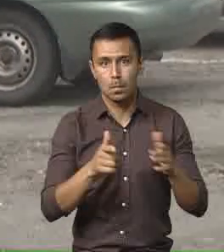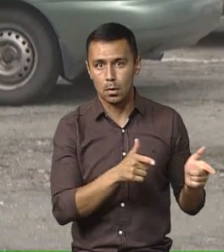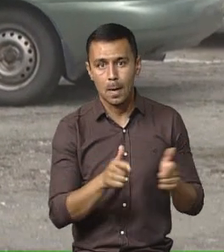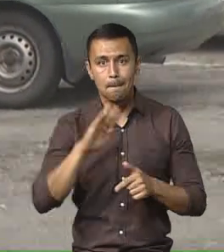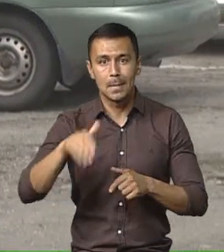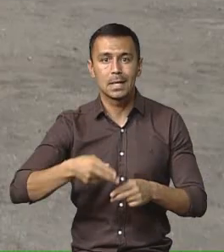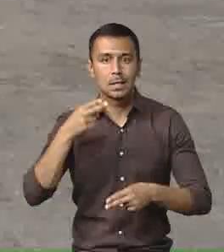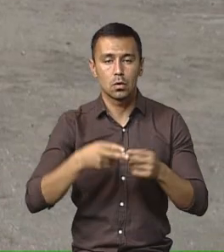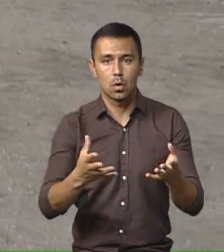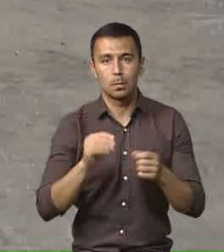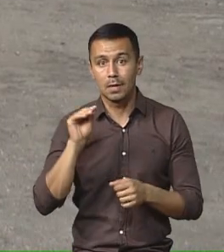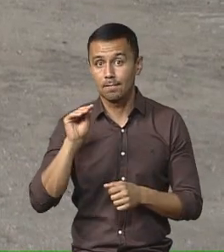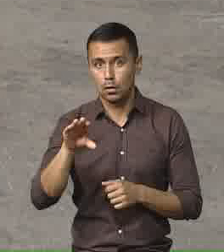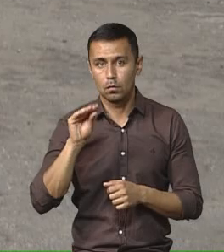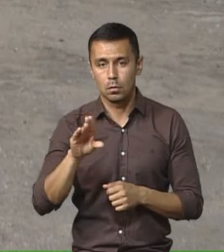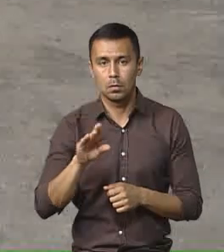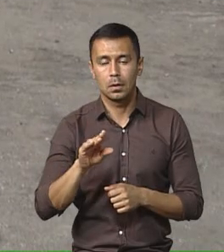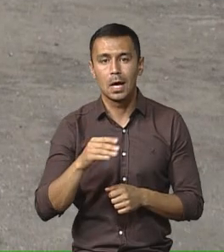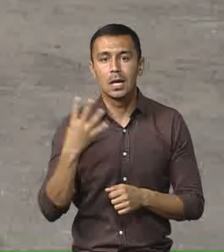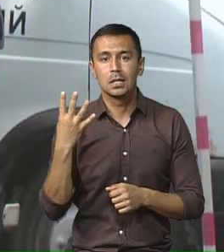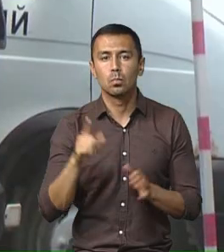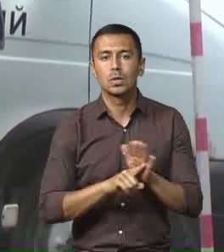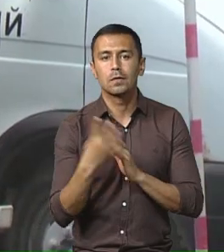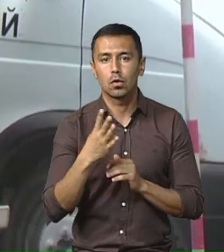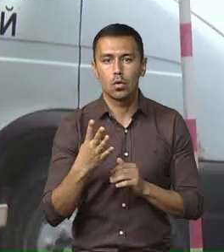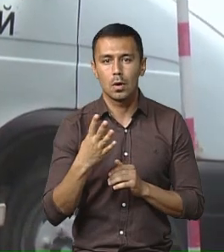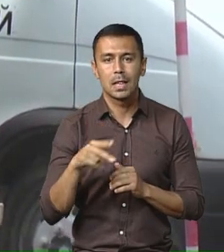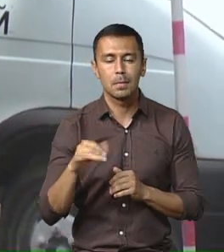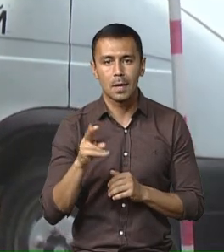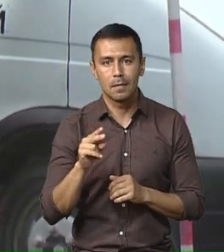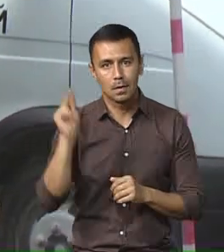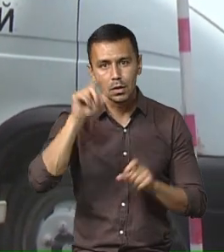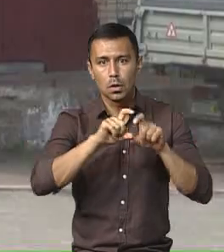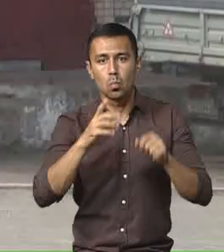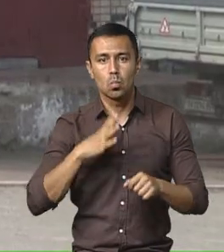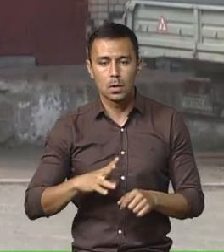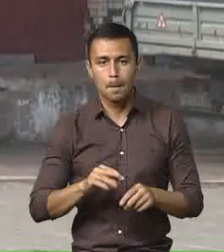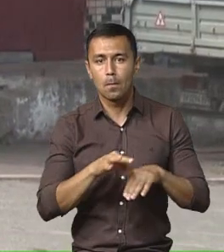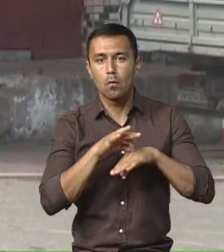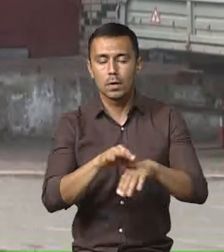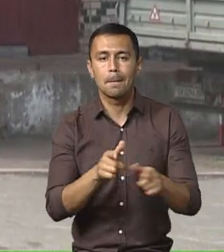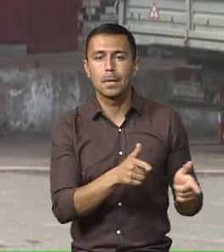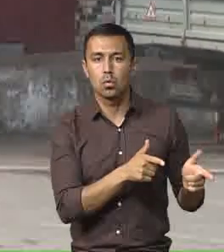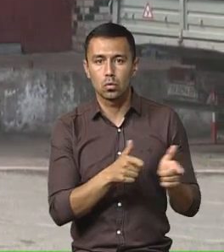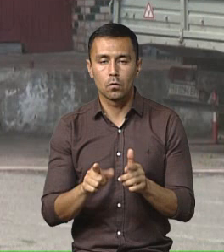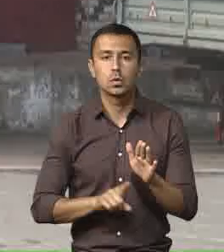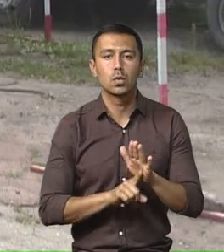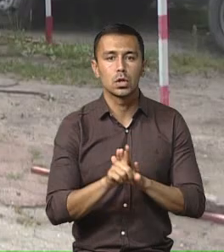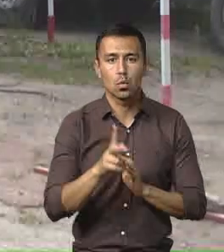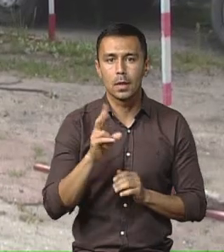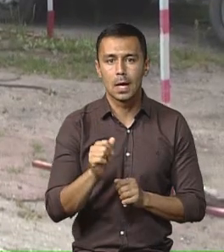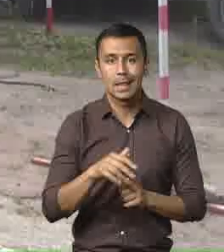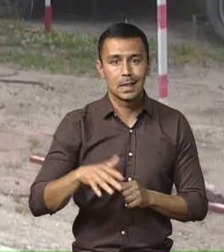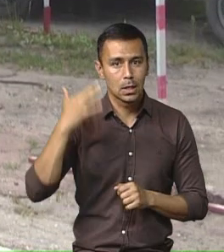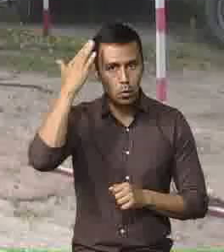після закінчення отримували свідоцтво. За 4 липня навчальний заклад мусить проводити підготовку спочатку по